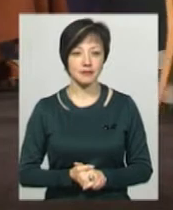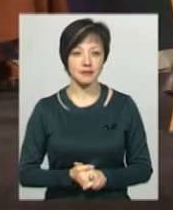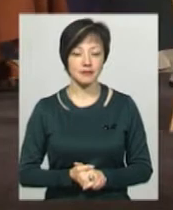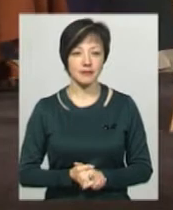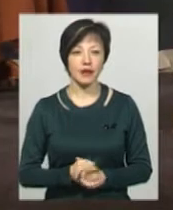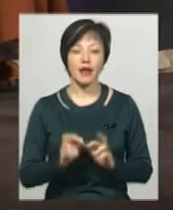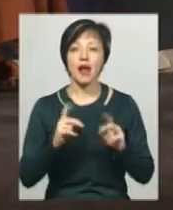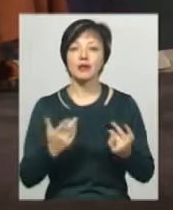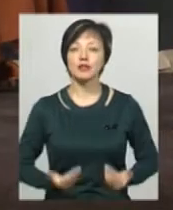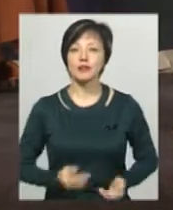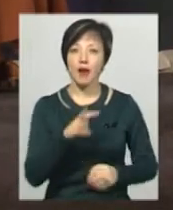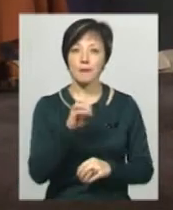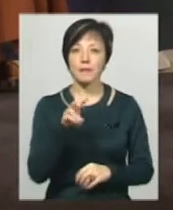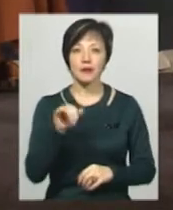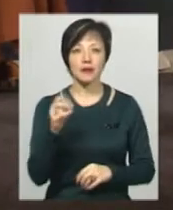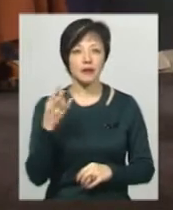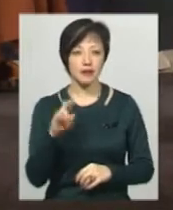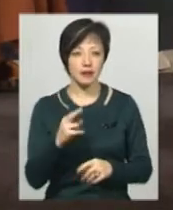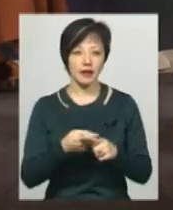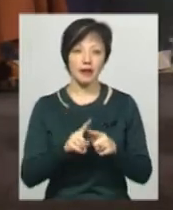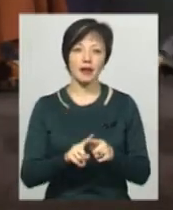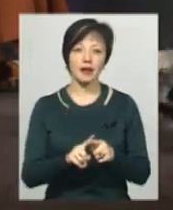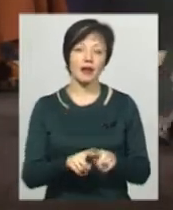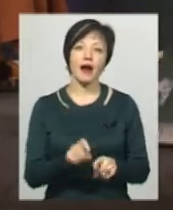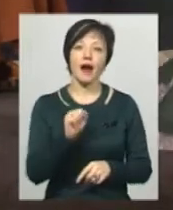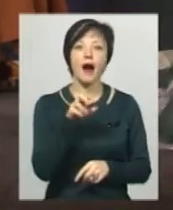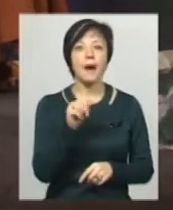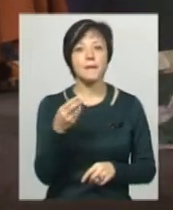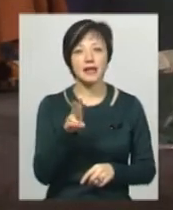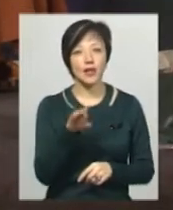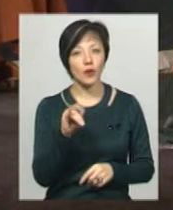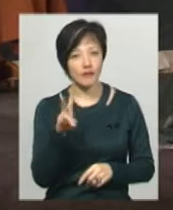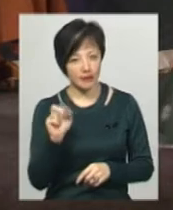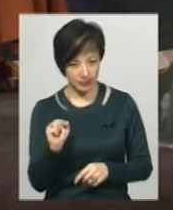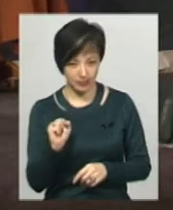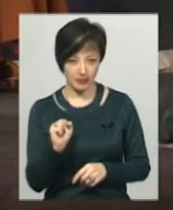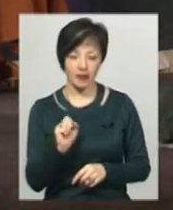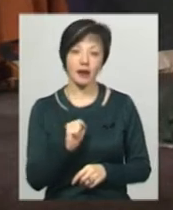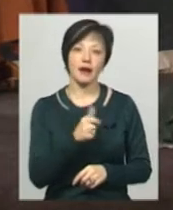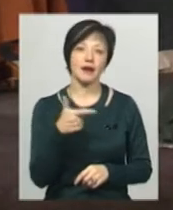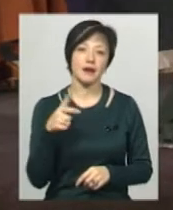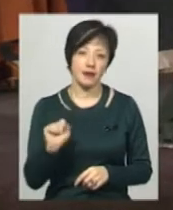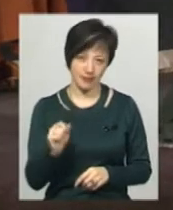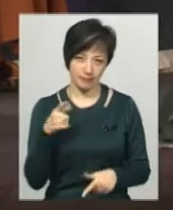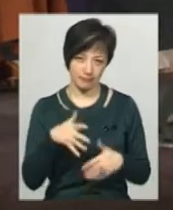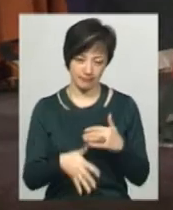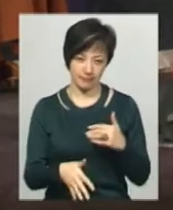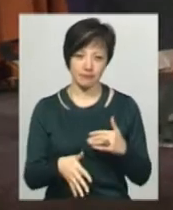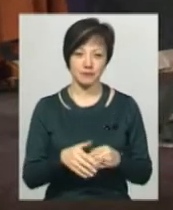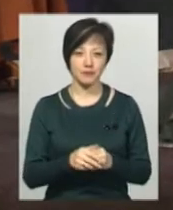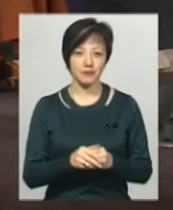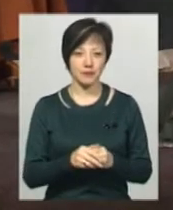Миланя? Та ні, Агафя Тихонівна. Агафя Тихонівна.